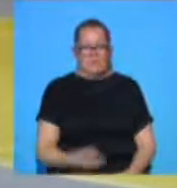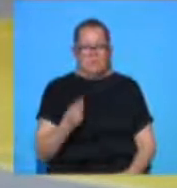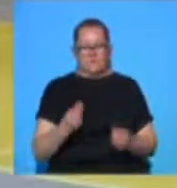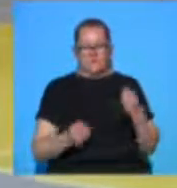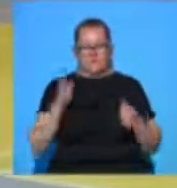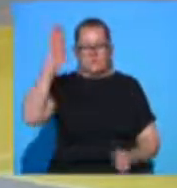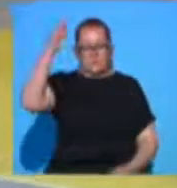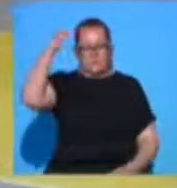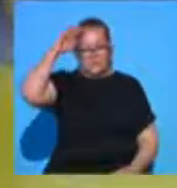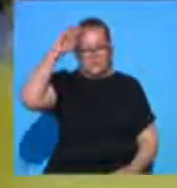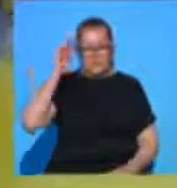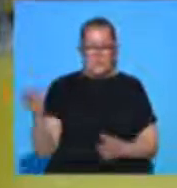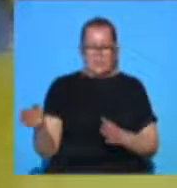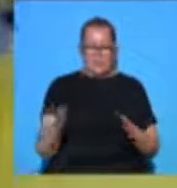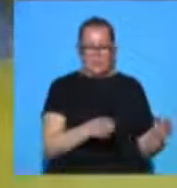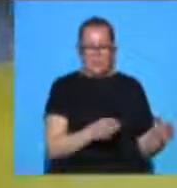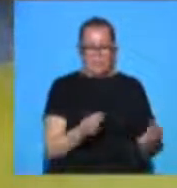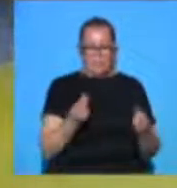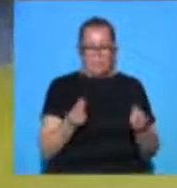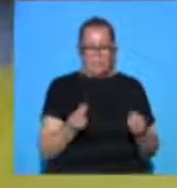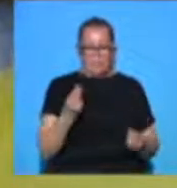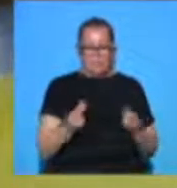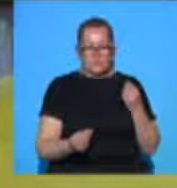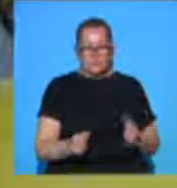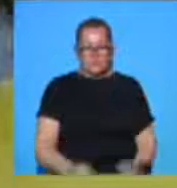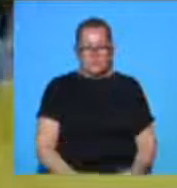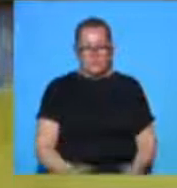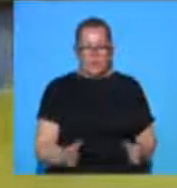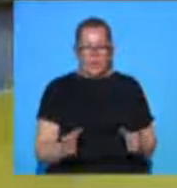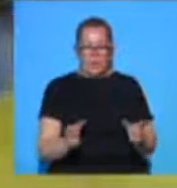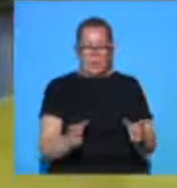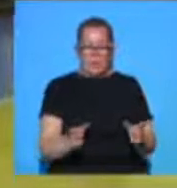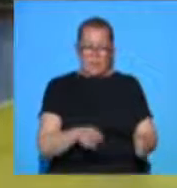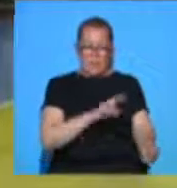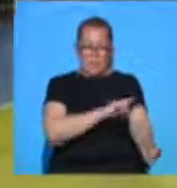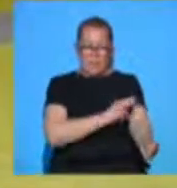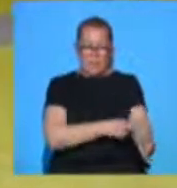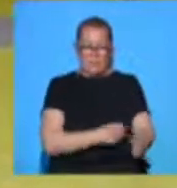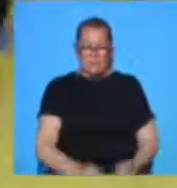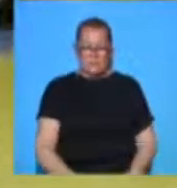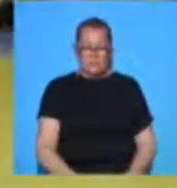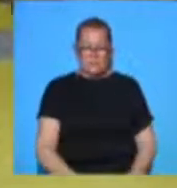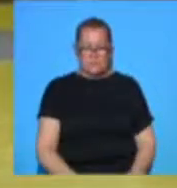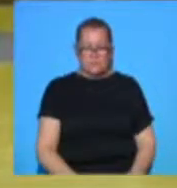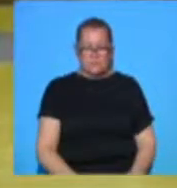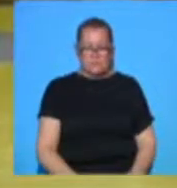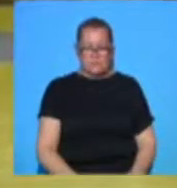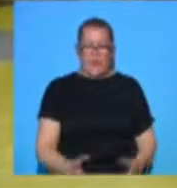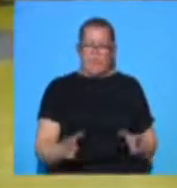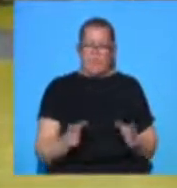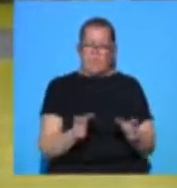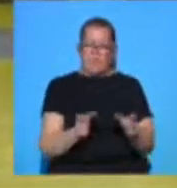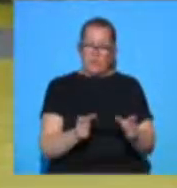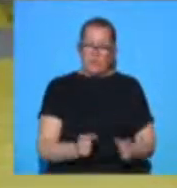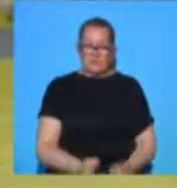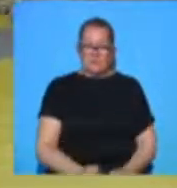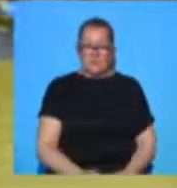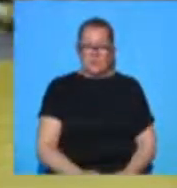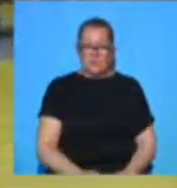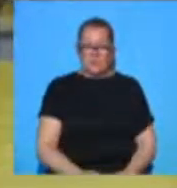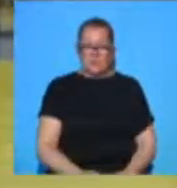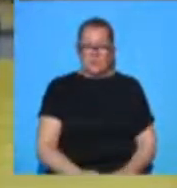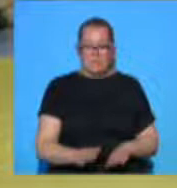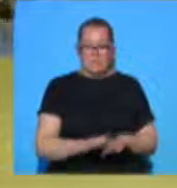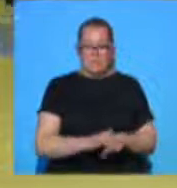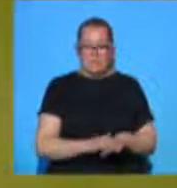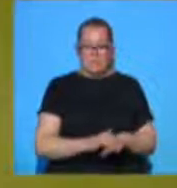Handbalistele slătinene au început bine meciul cu Măgura Cisnădie. Cu apărare agresivă, ele au reușit de multe ori să-și împiedice adversarele să înscrie. Din